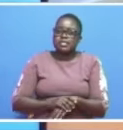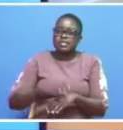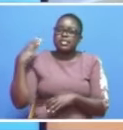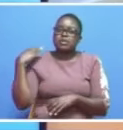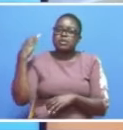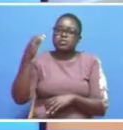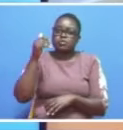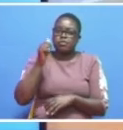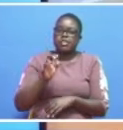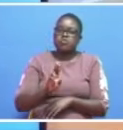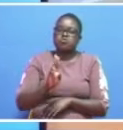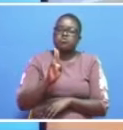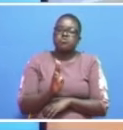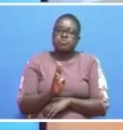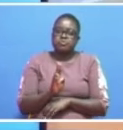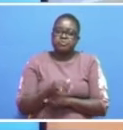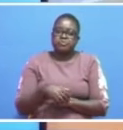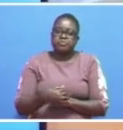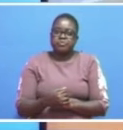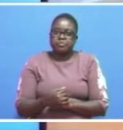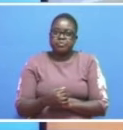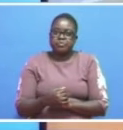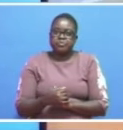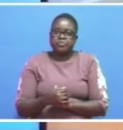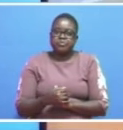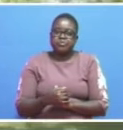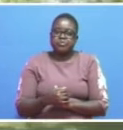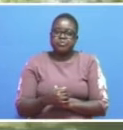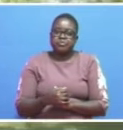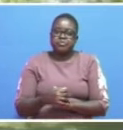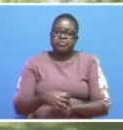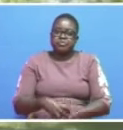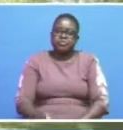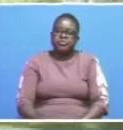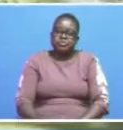mwana wakwithi wewe mwene kivila wangwata ni wandisi ya Afrika kana AU.